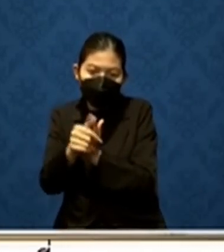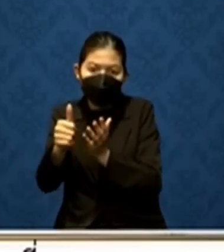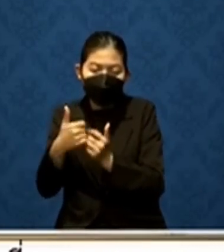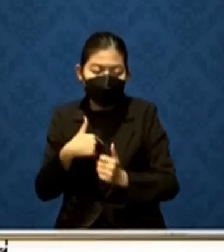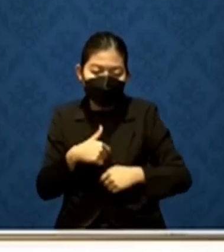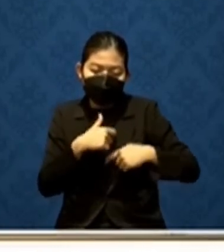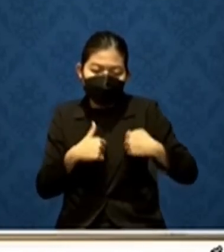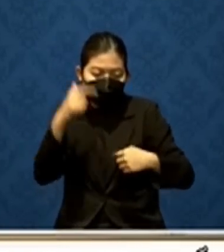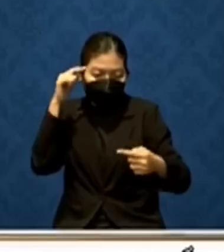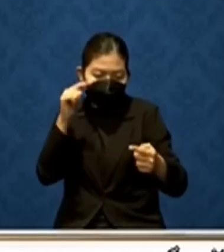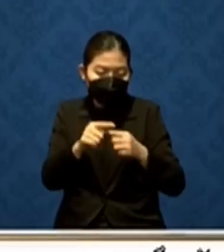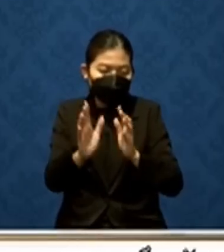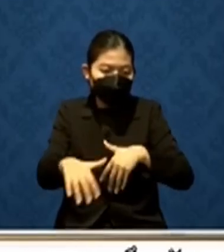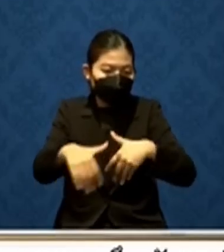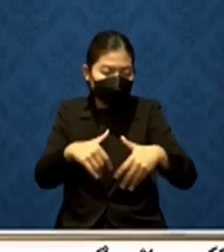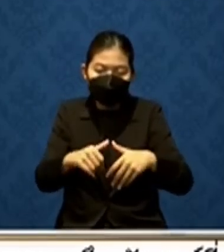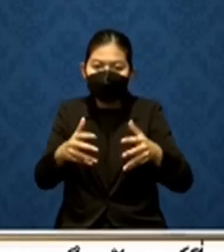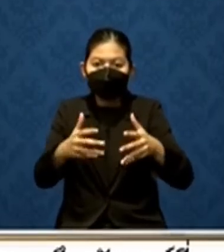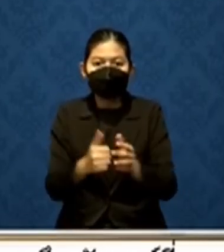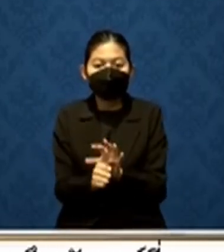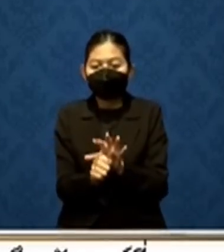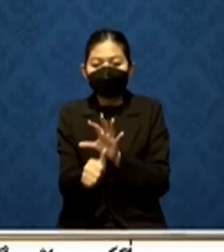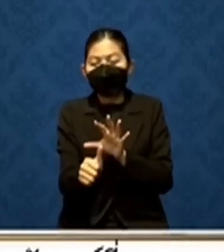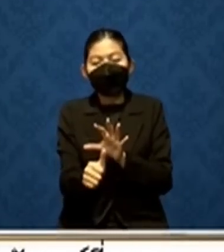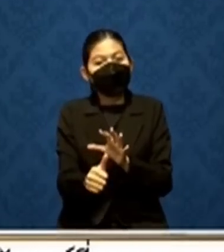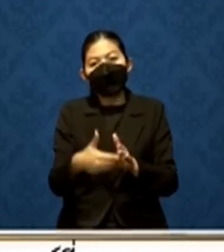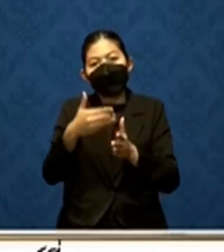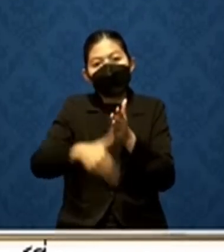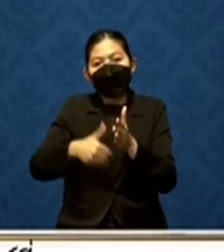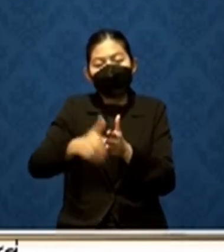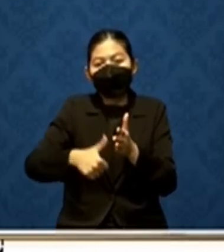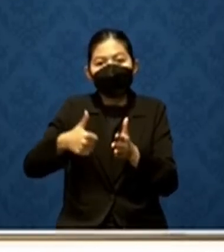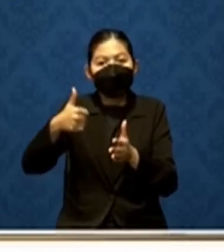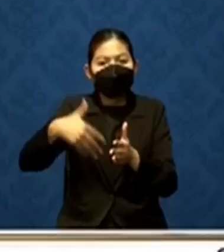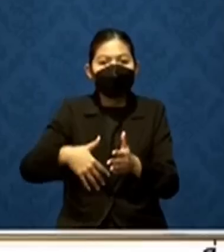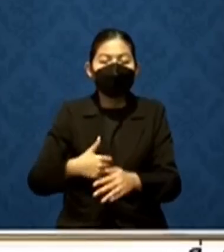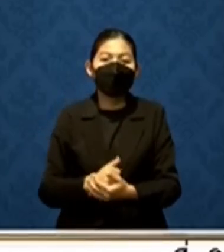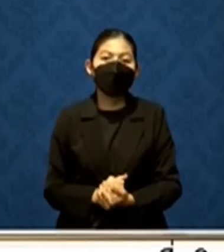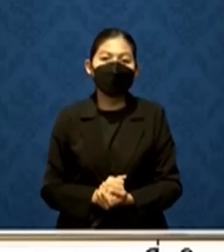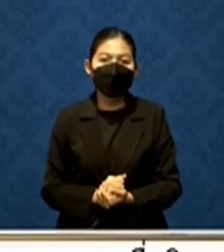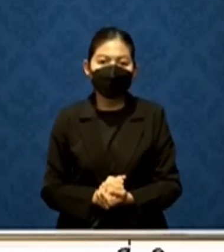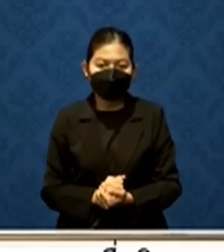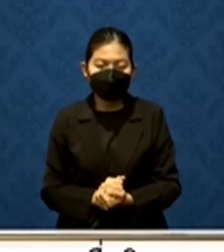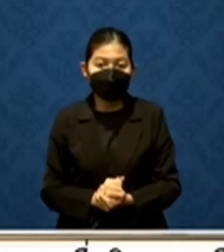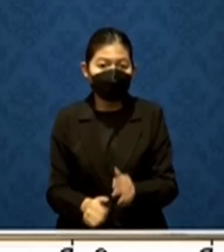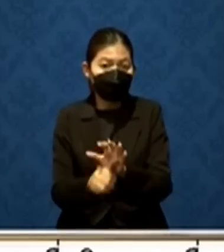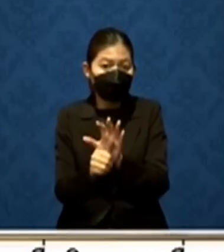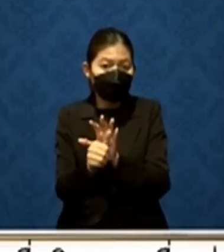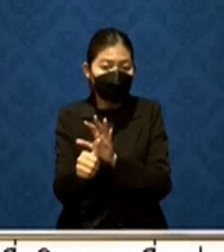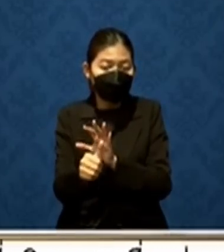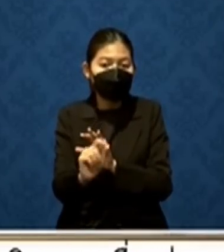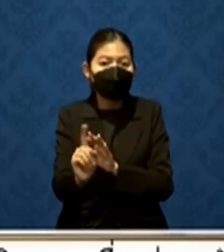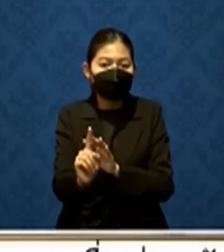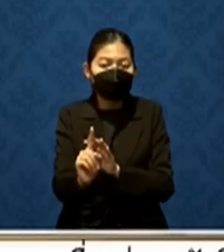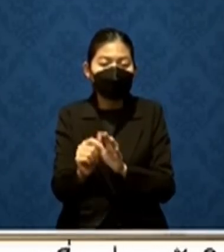จิตสำนึกขาดภาวะเป็นผู้นำที่จะเป็นหัวหน้ารัฐบาลถ้าเป็นผู้นำที่มี